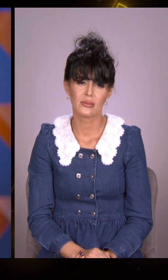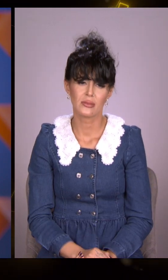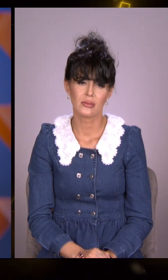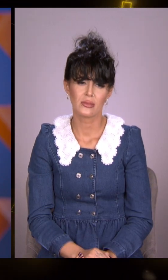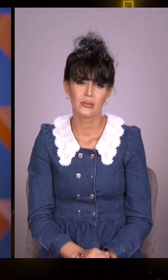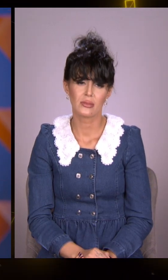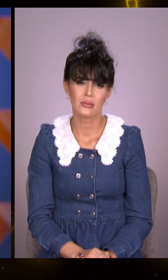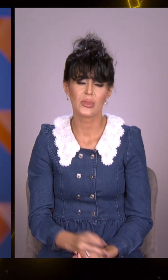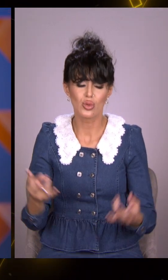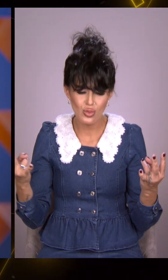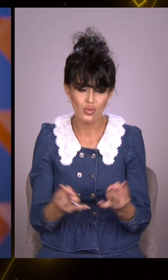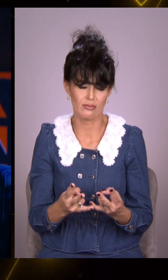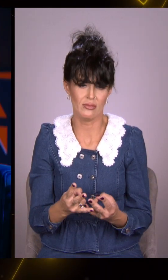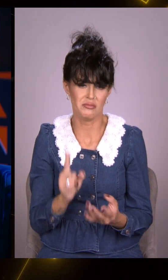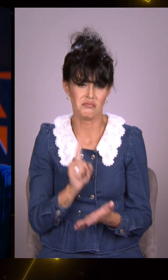Дякую. Мусимо бути.